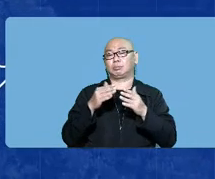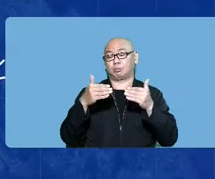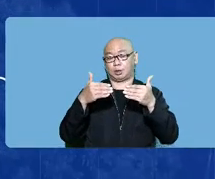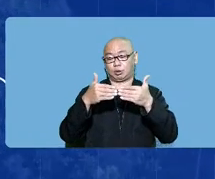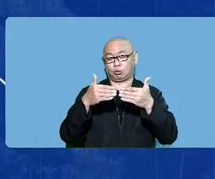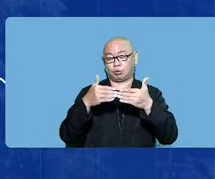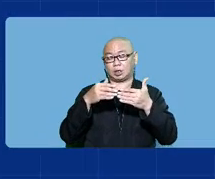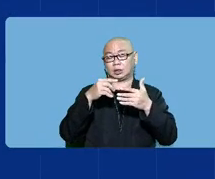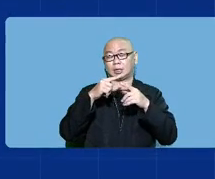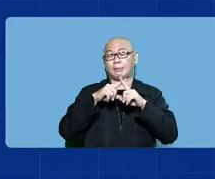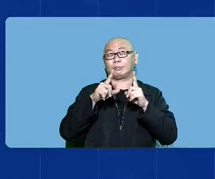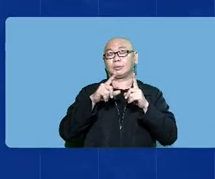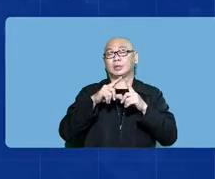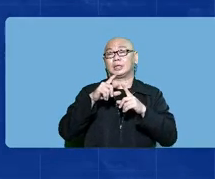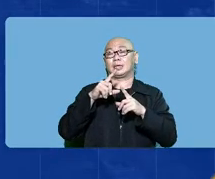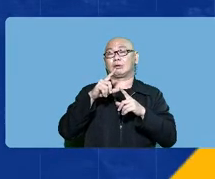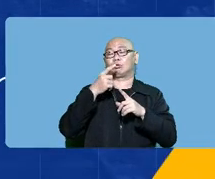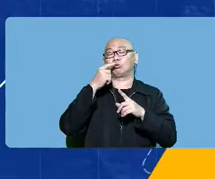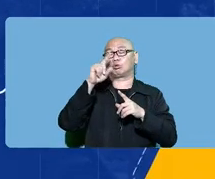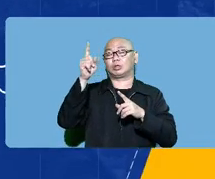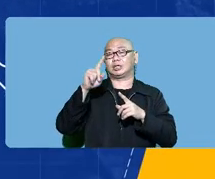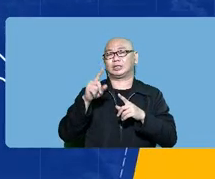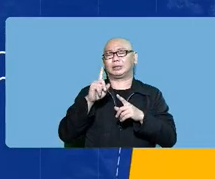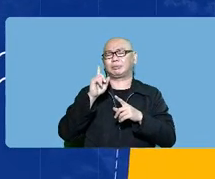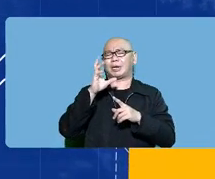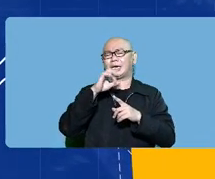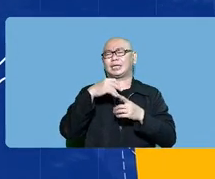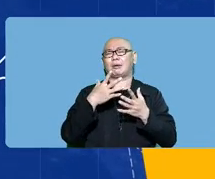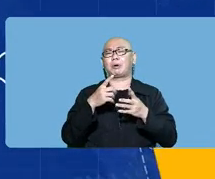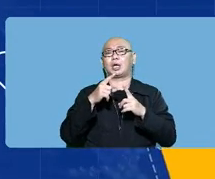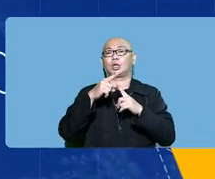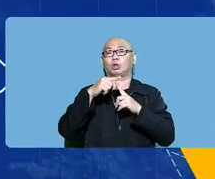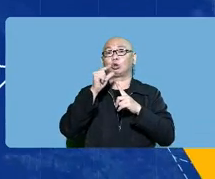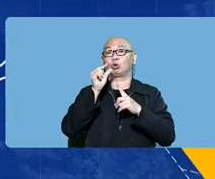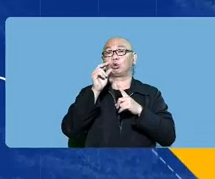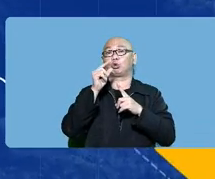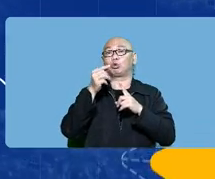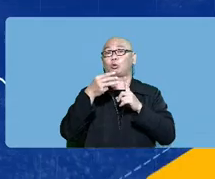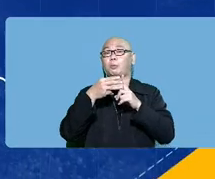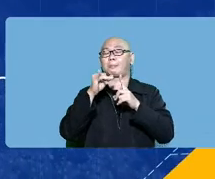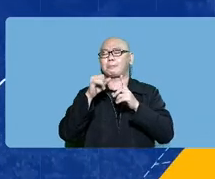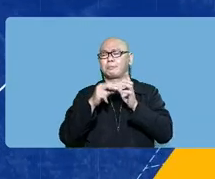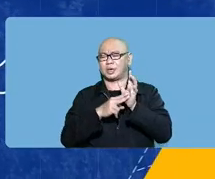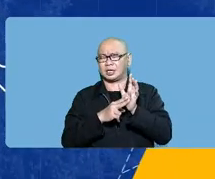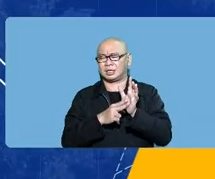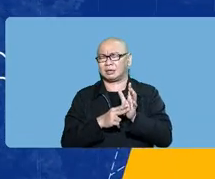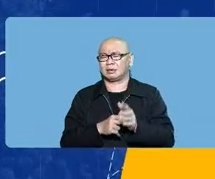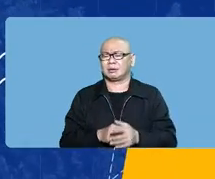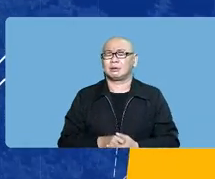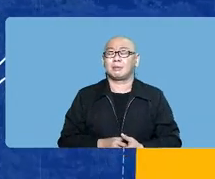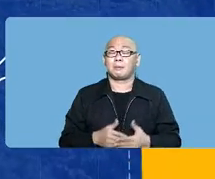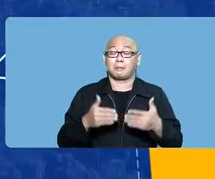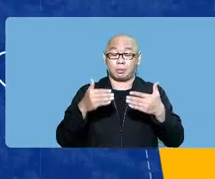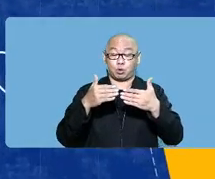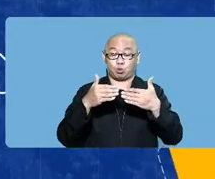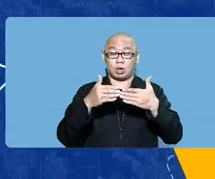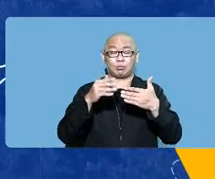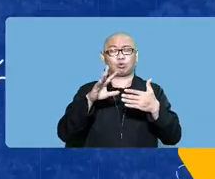adalah turbinnya. Sehingga biasanya bendungan bukan milik pekerjaan umum, tapi